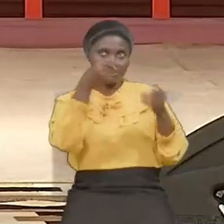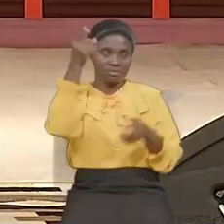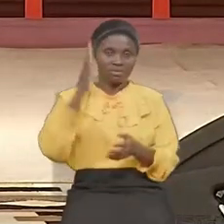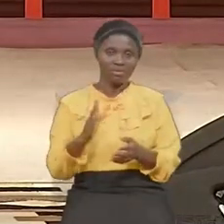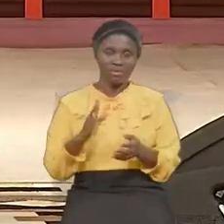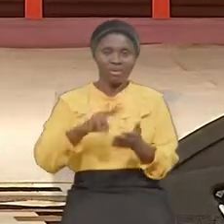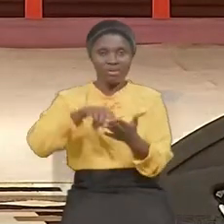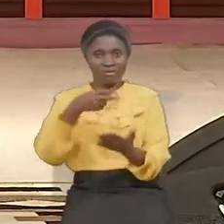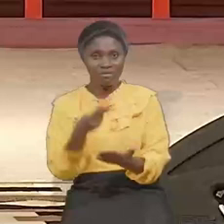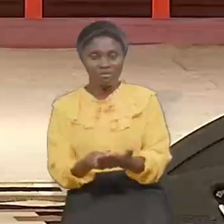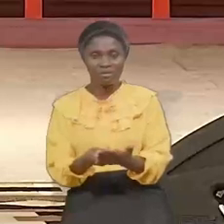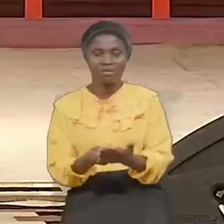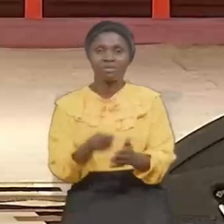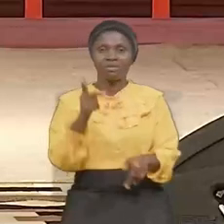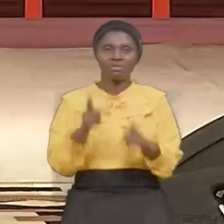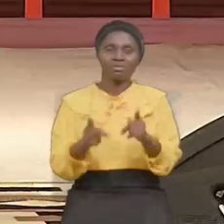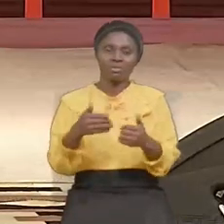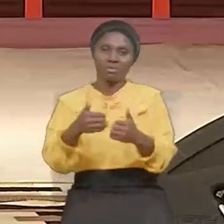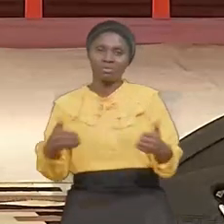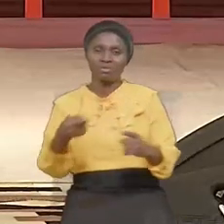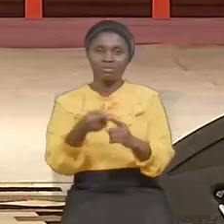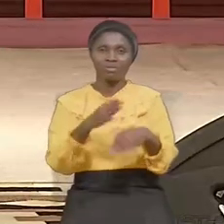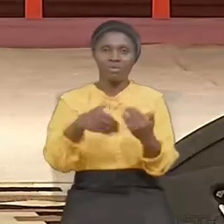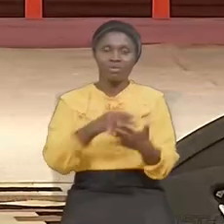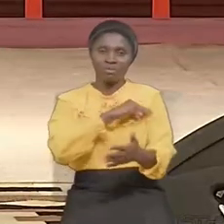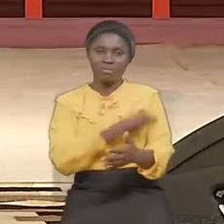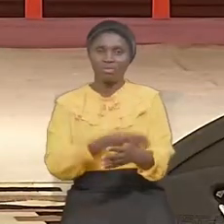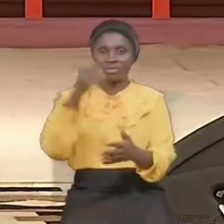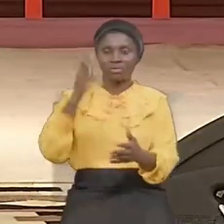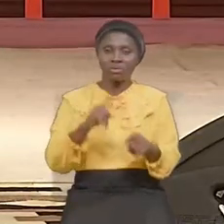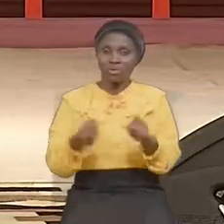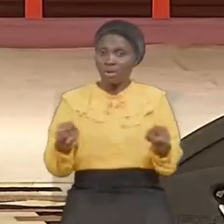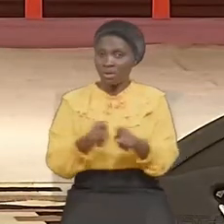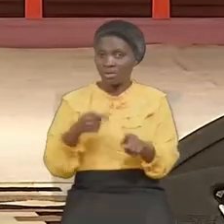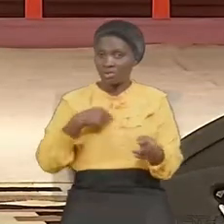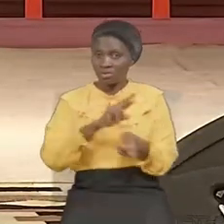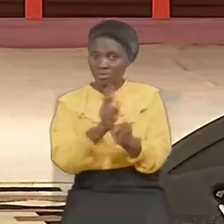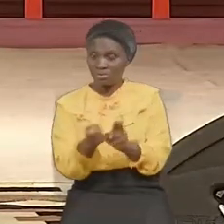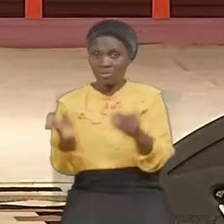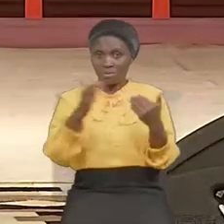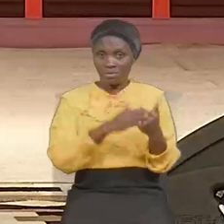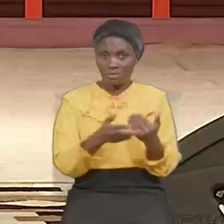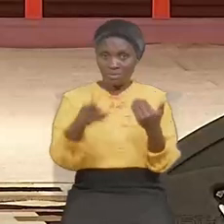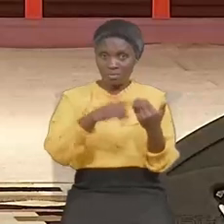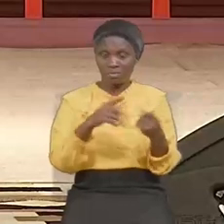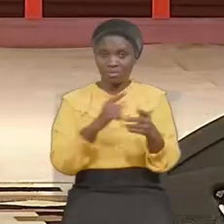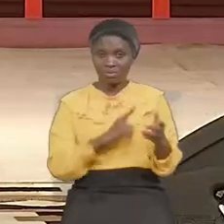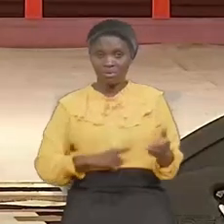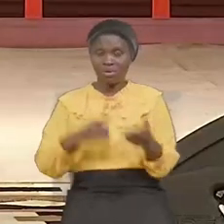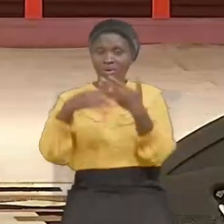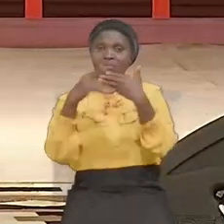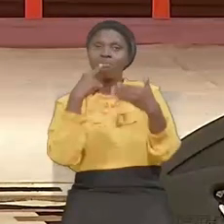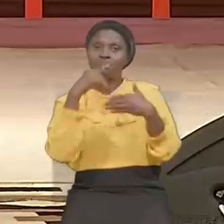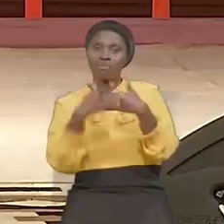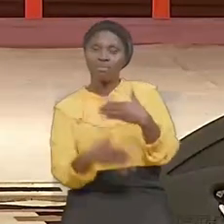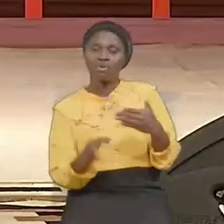Les gens déchus sont éloignés de Dieu. Comme nous repentons, nous revenons à Dieu. Et que le sang de Jésus nous purifie et